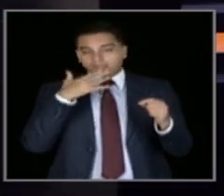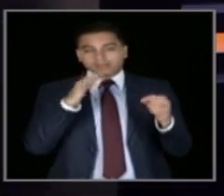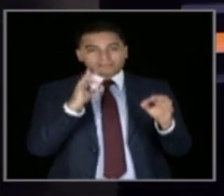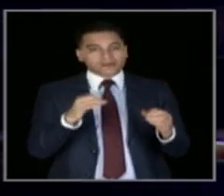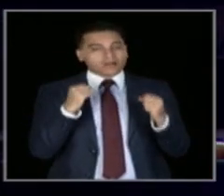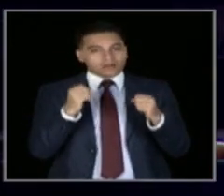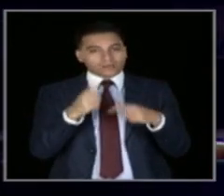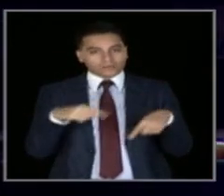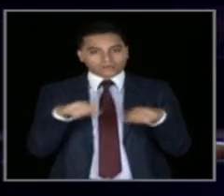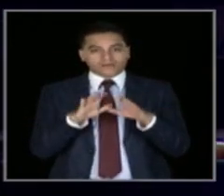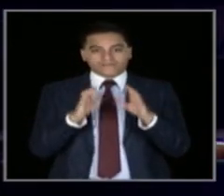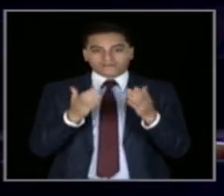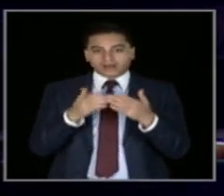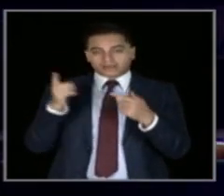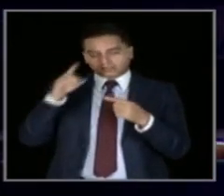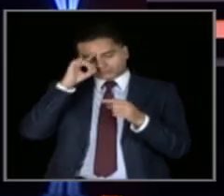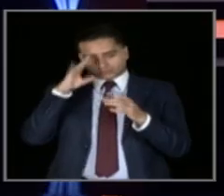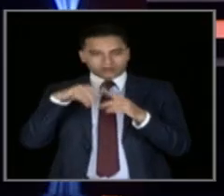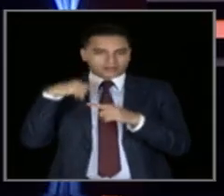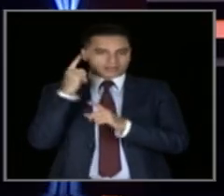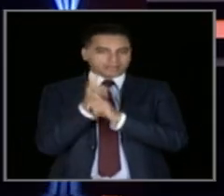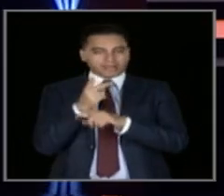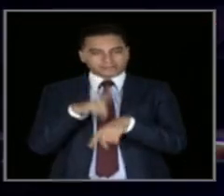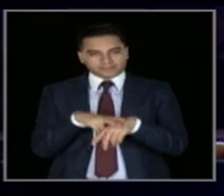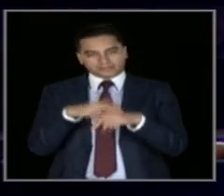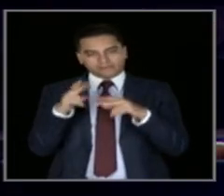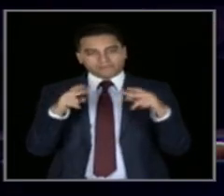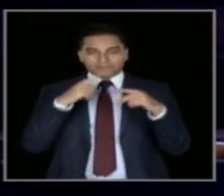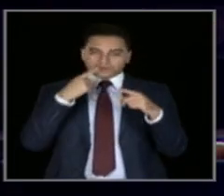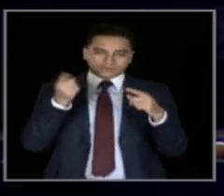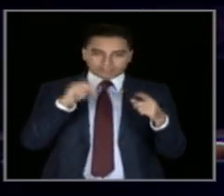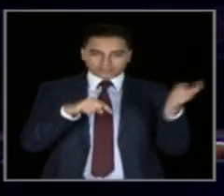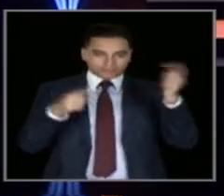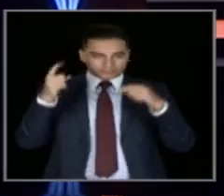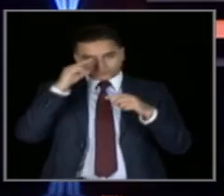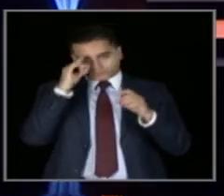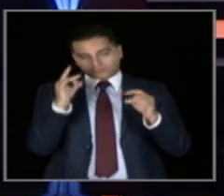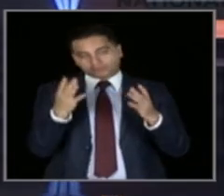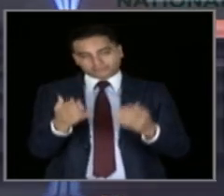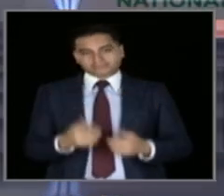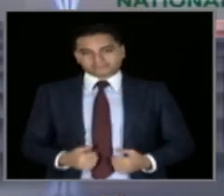وفريق الطواحين بإذن الله هنتقابل في الموسم الجاي ومواسم تانية.